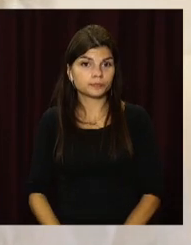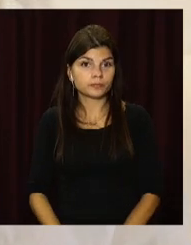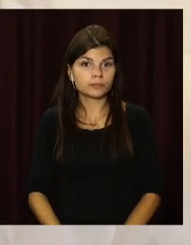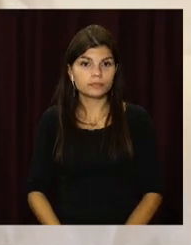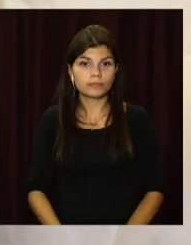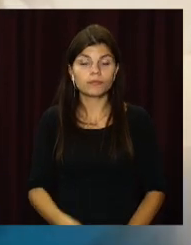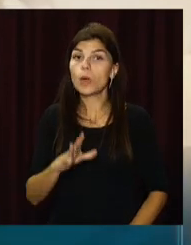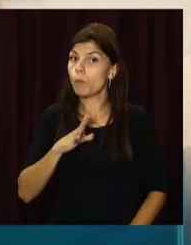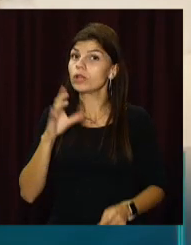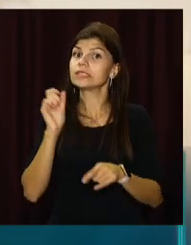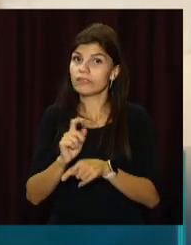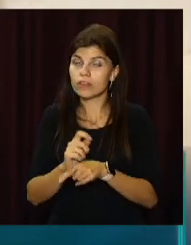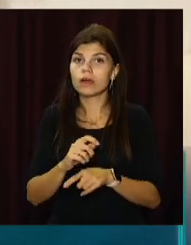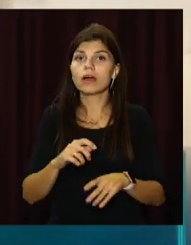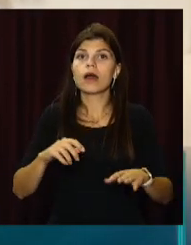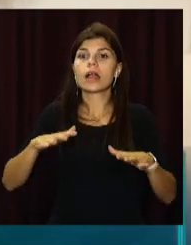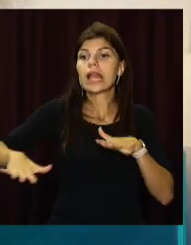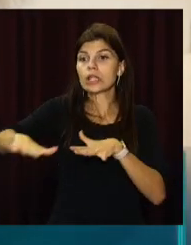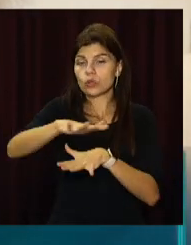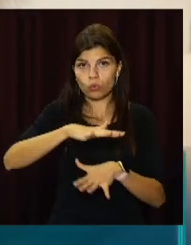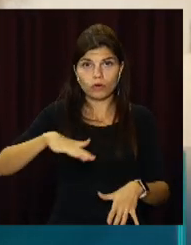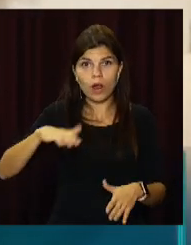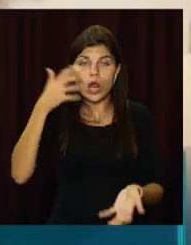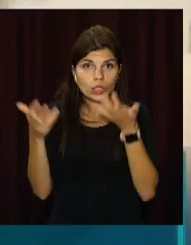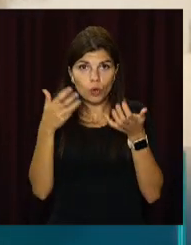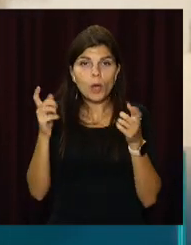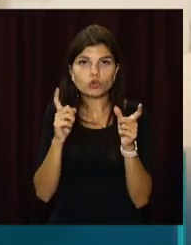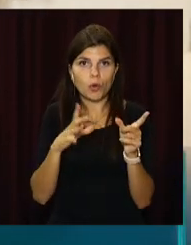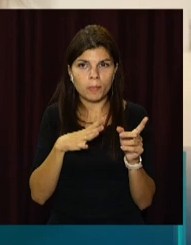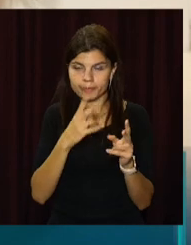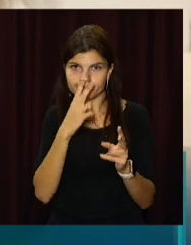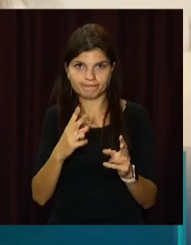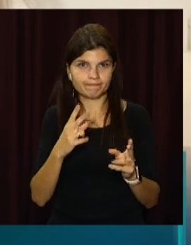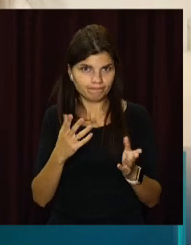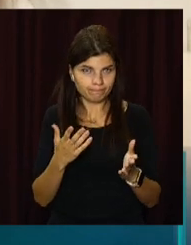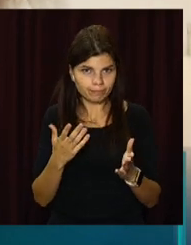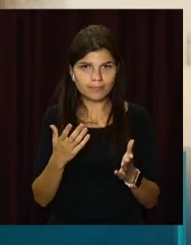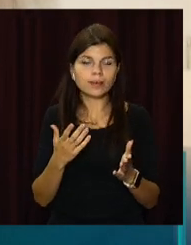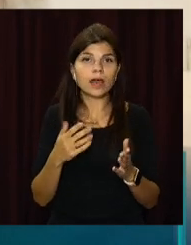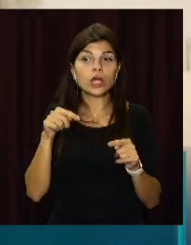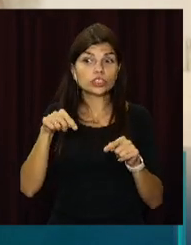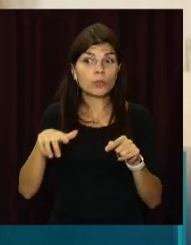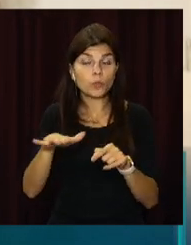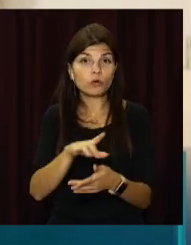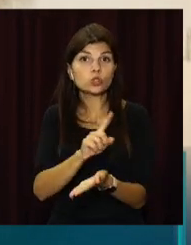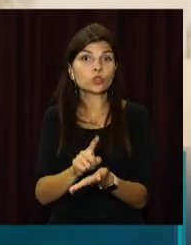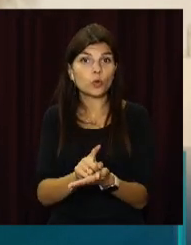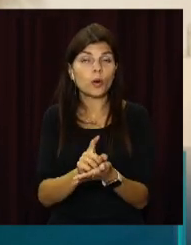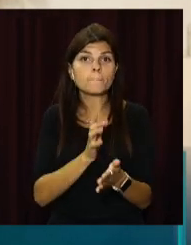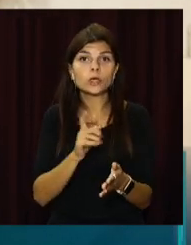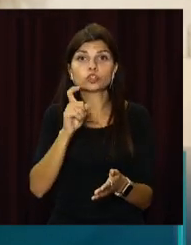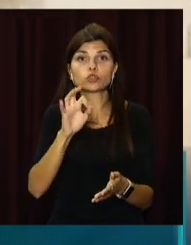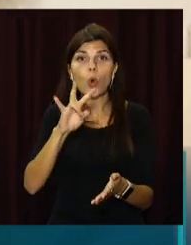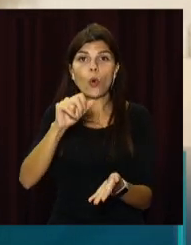Було завдання благоустрій території розкопів. Тобто на цій території повинна з'явитися